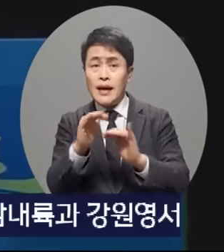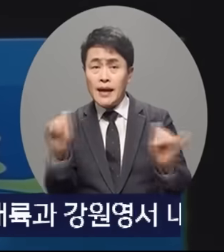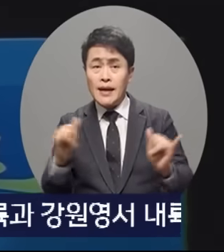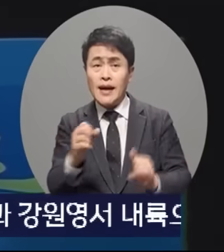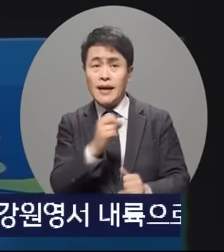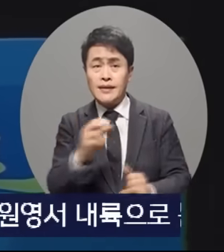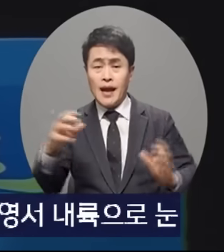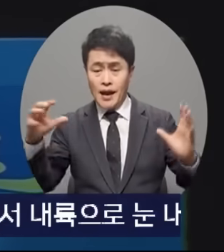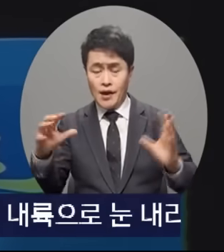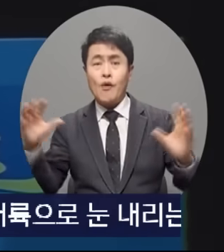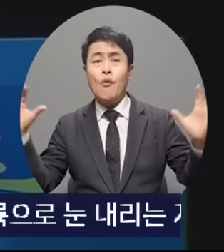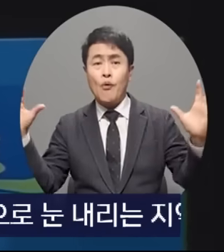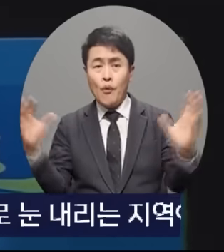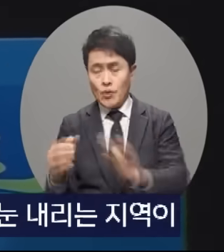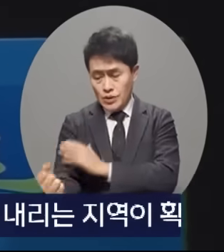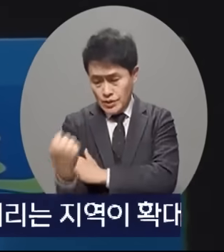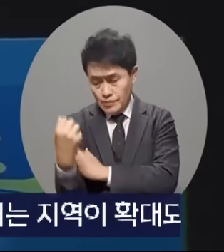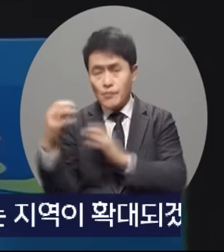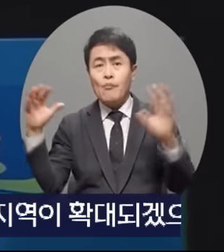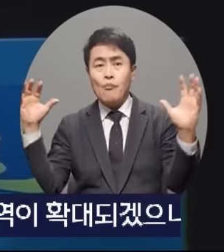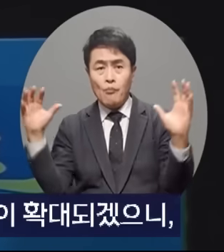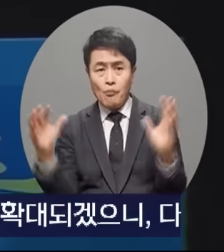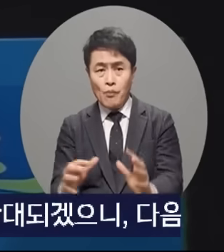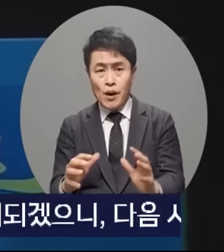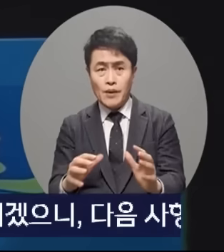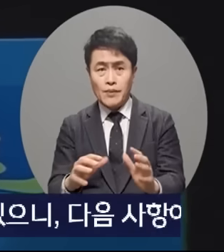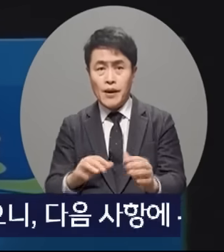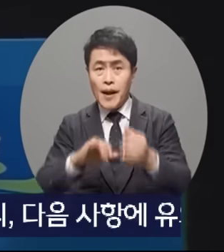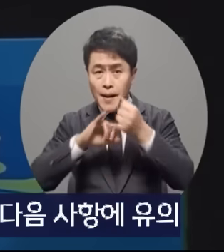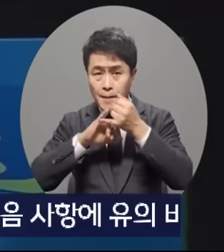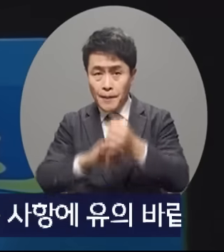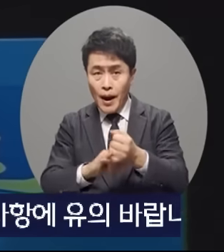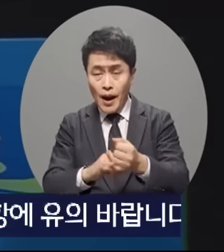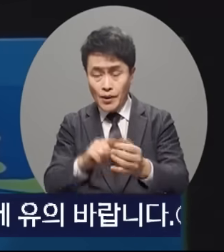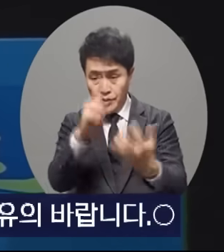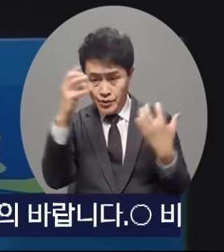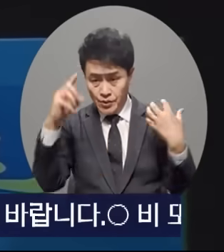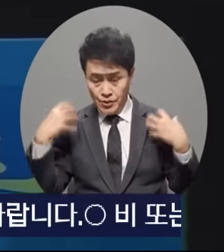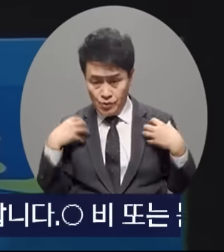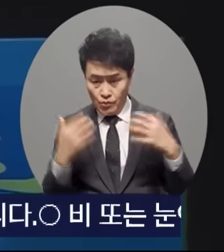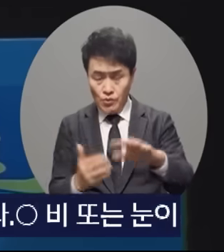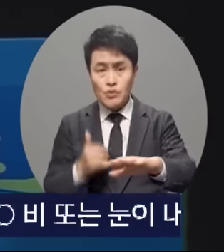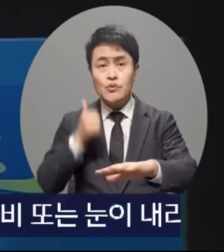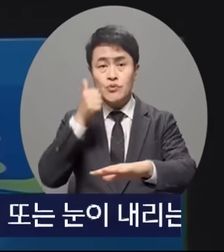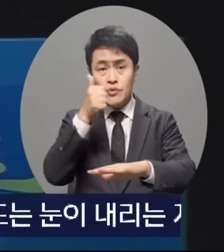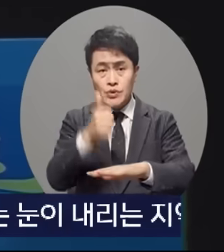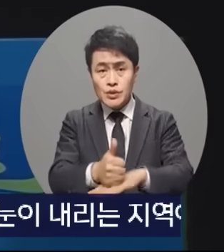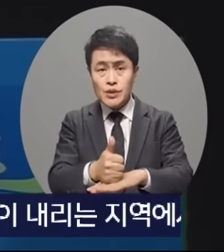야권 통합으로 힘을 모으고 반드시 정권 교체를 이루라고